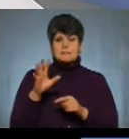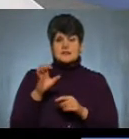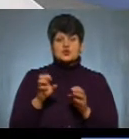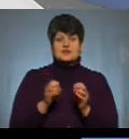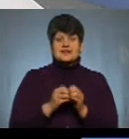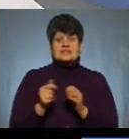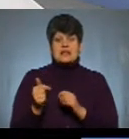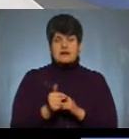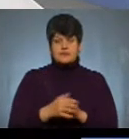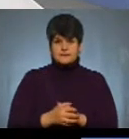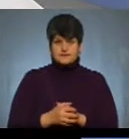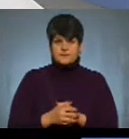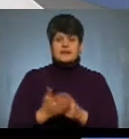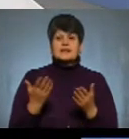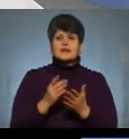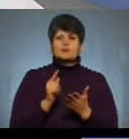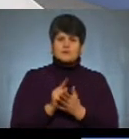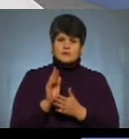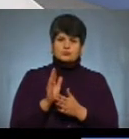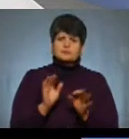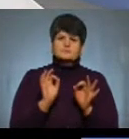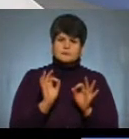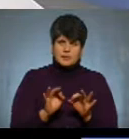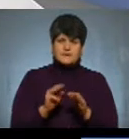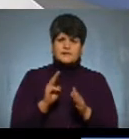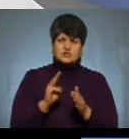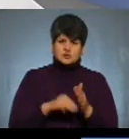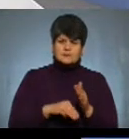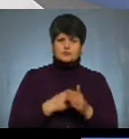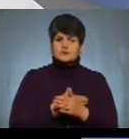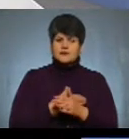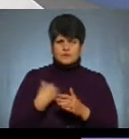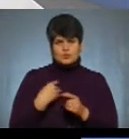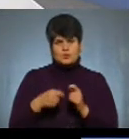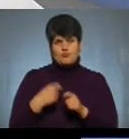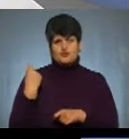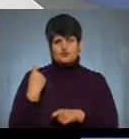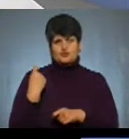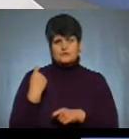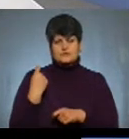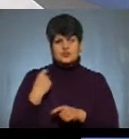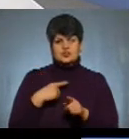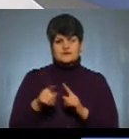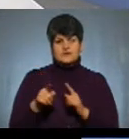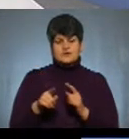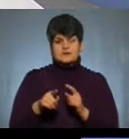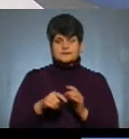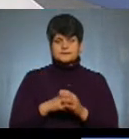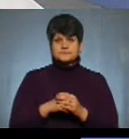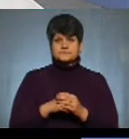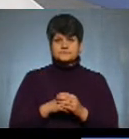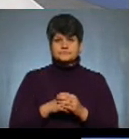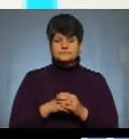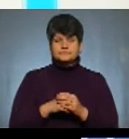це 510 гривень. На вашу думку, який має бути виправданий штраф, аби водіїв це стимулювало таки не порушувати це перевищення, не